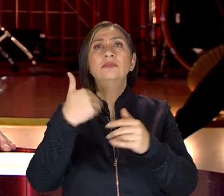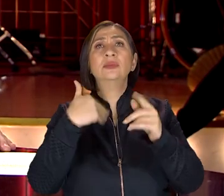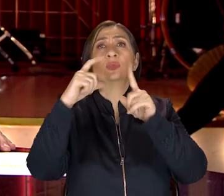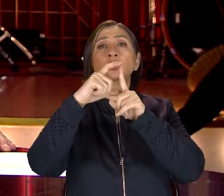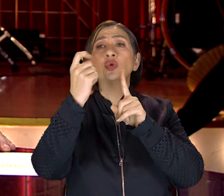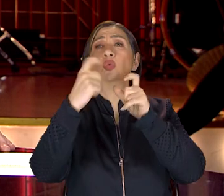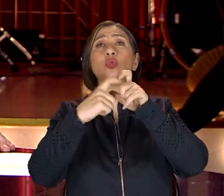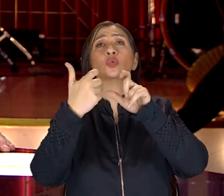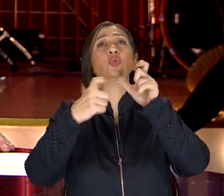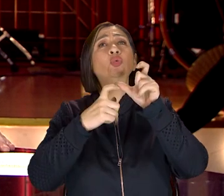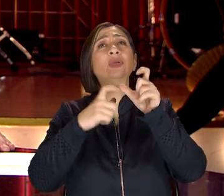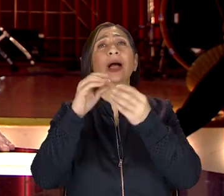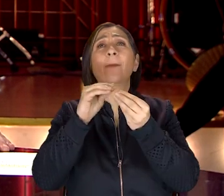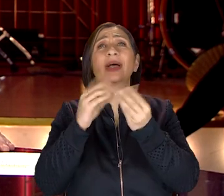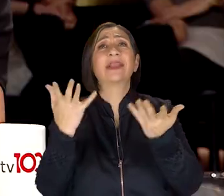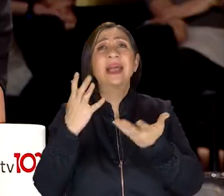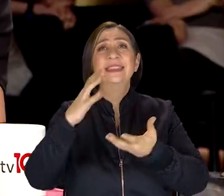kabahati neydi saksı fotoğrafında?